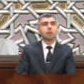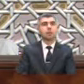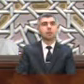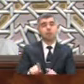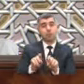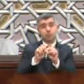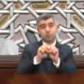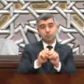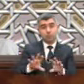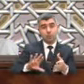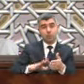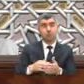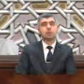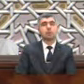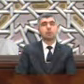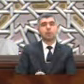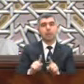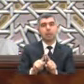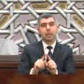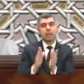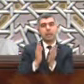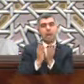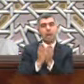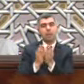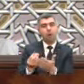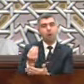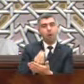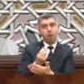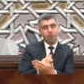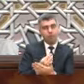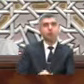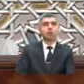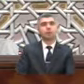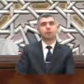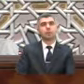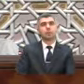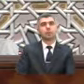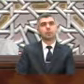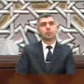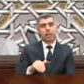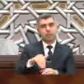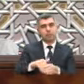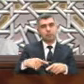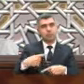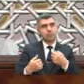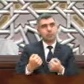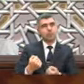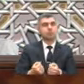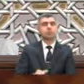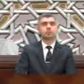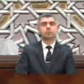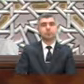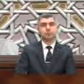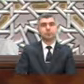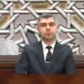التوزيع الجغرافي العادل للتعليم الأولي بمختلف جهات المملكة للسيدات والسادة النواب المحترمين من فريق الأصالة المعاصرة. تفضلوا